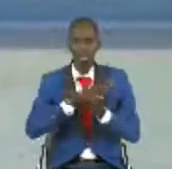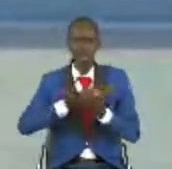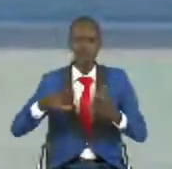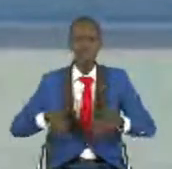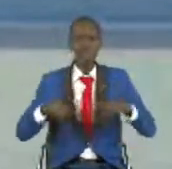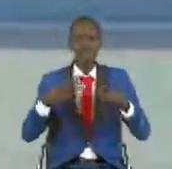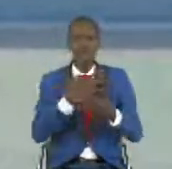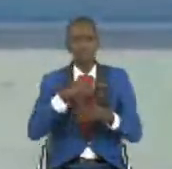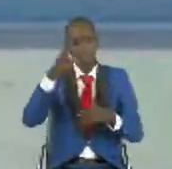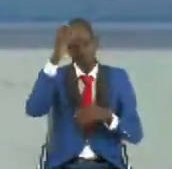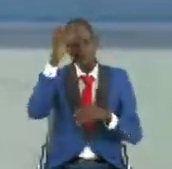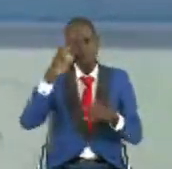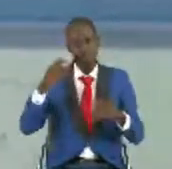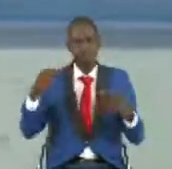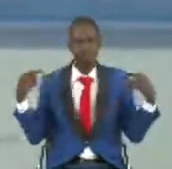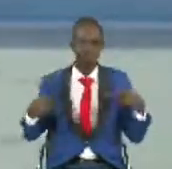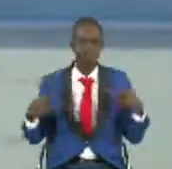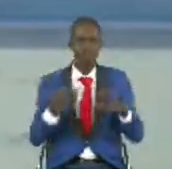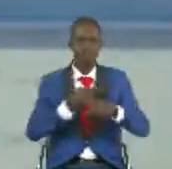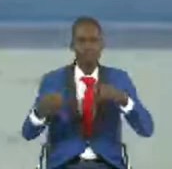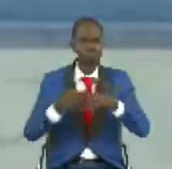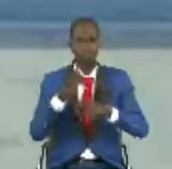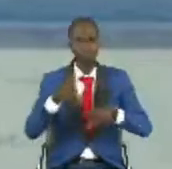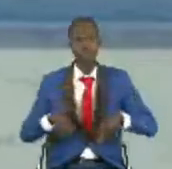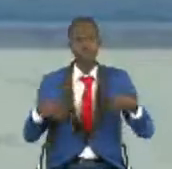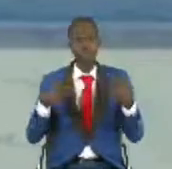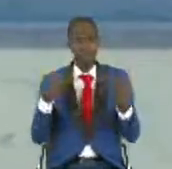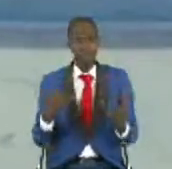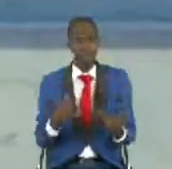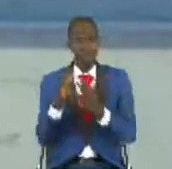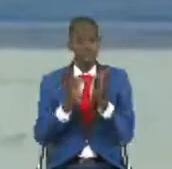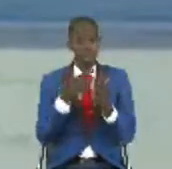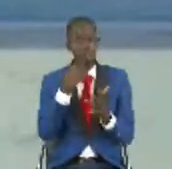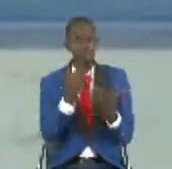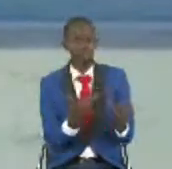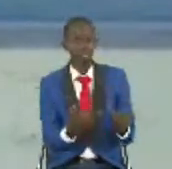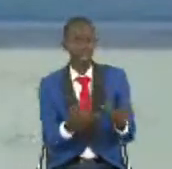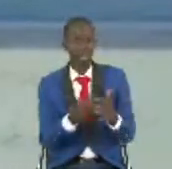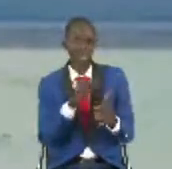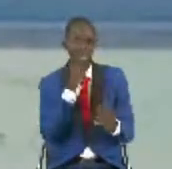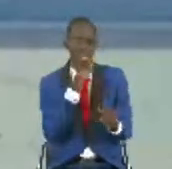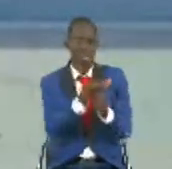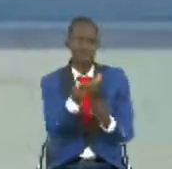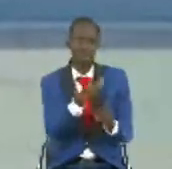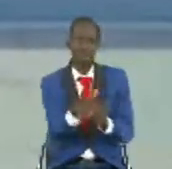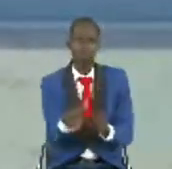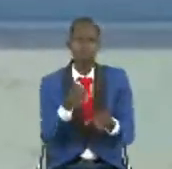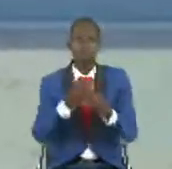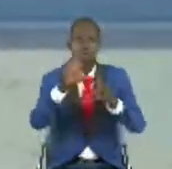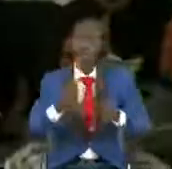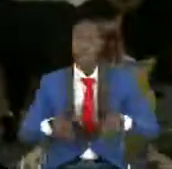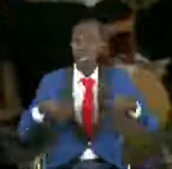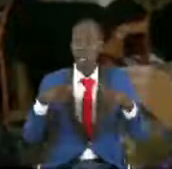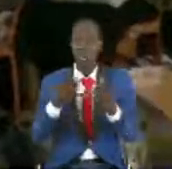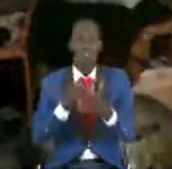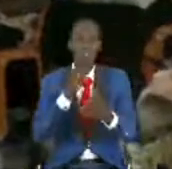Et il tourmentait ta vie. Quand Jésus a dit, maintenant assez c'est assez. Dans ta vie, assez